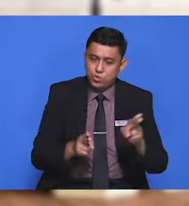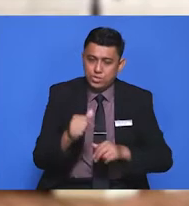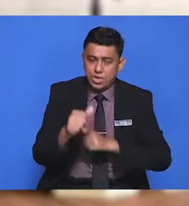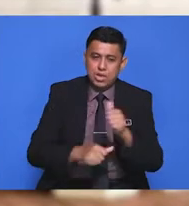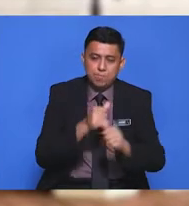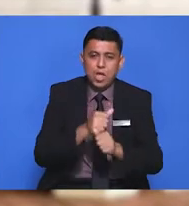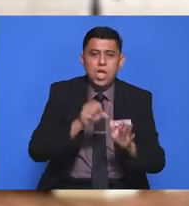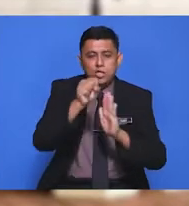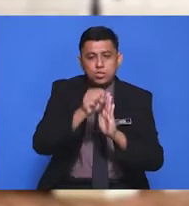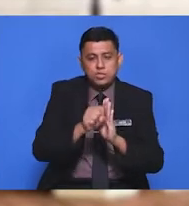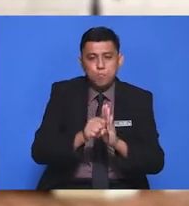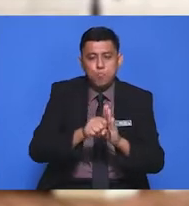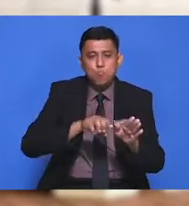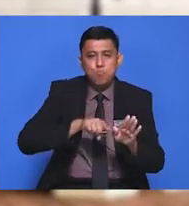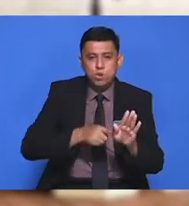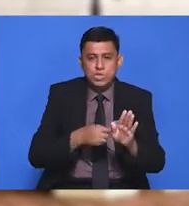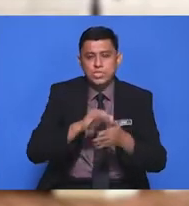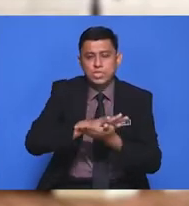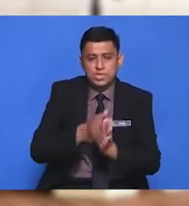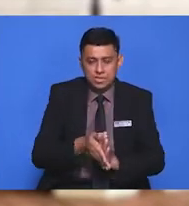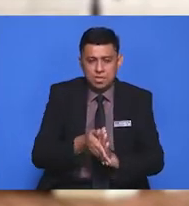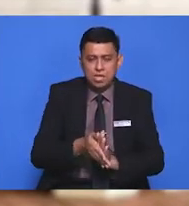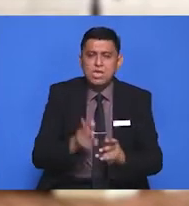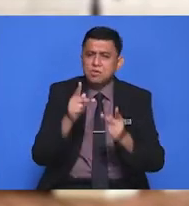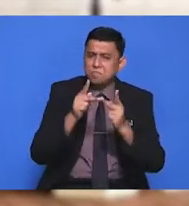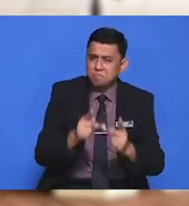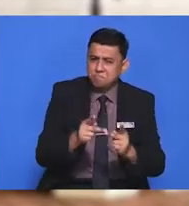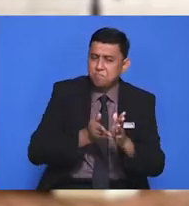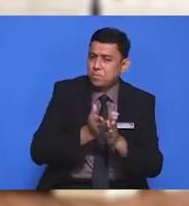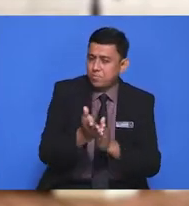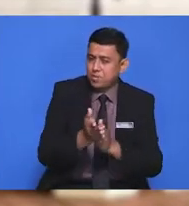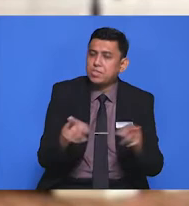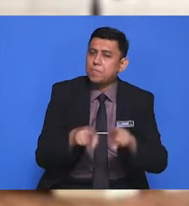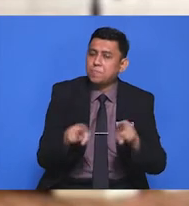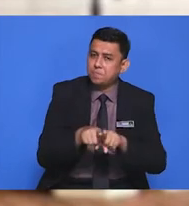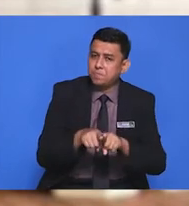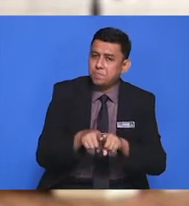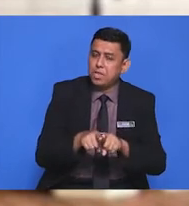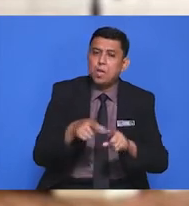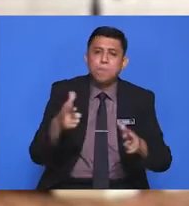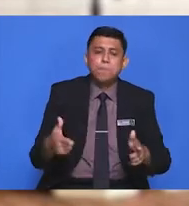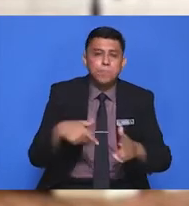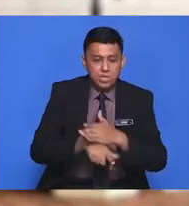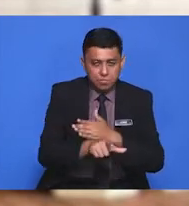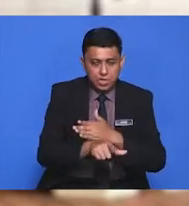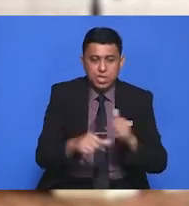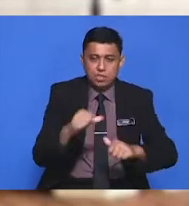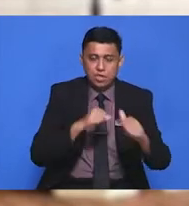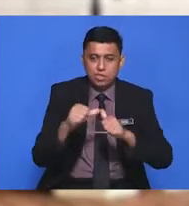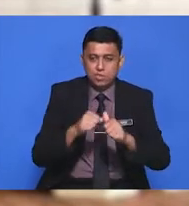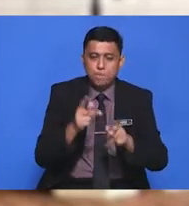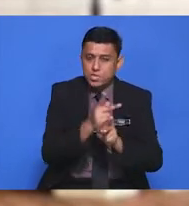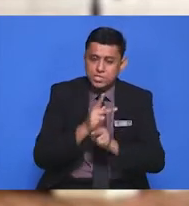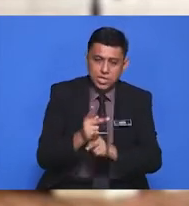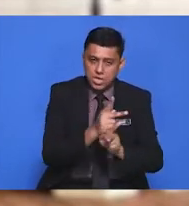semula jadi supaya kekal dan berterusan. Serta kita juga perlu bersama-sama melibatkan diri dalam aktiviti